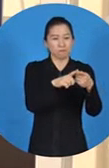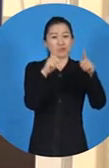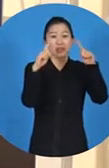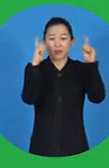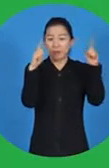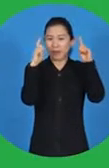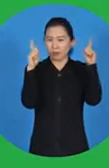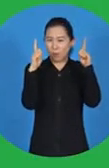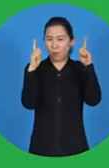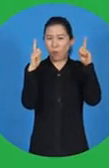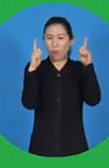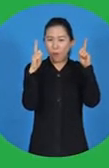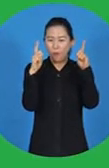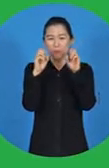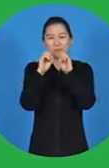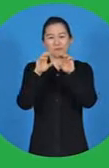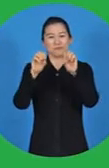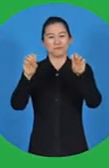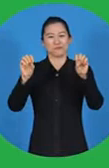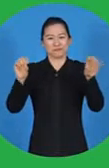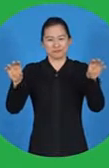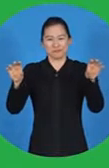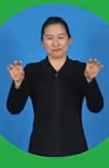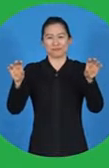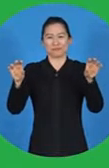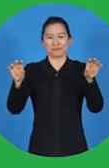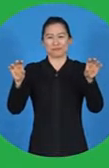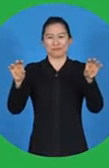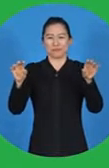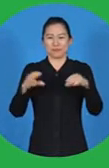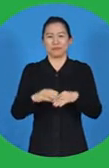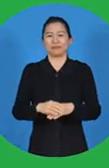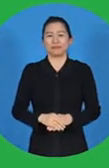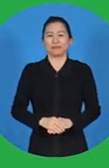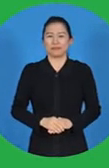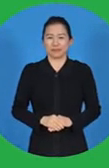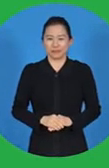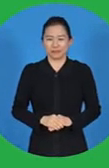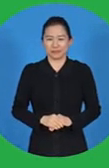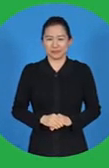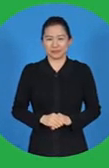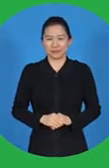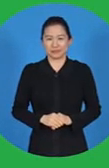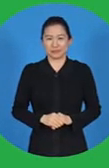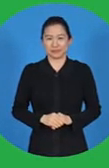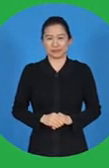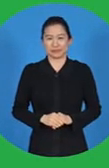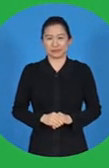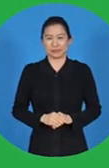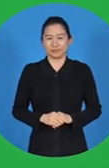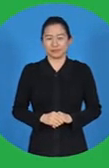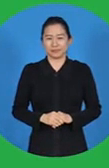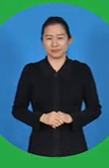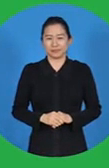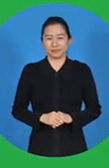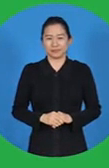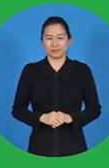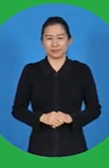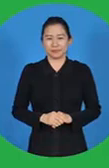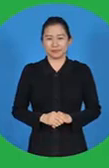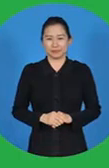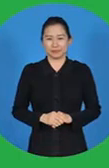や、子どもが楽しめるイベントを企画して SNS などで発信し、来店を呼びかけたりしています